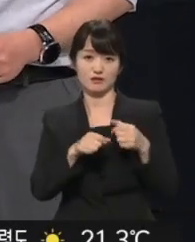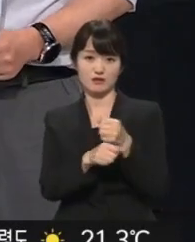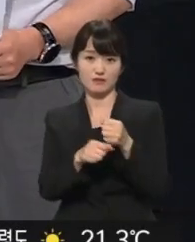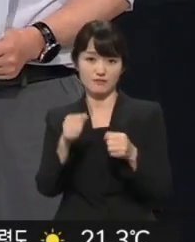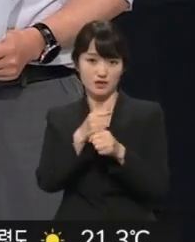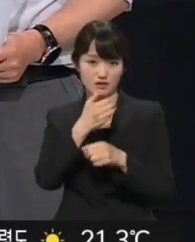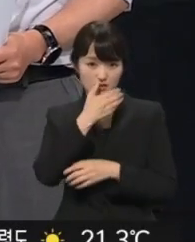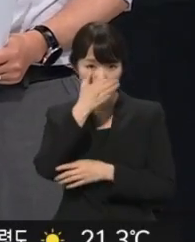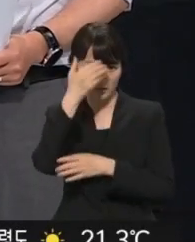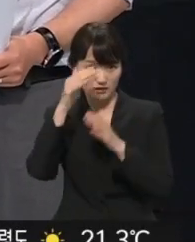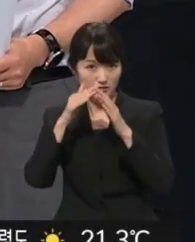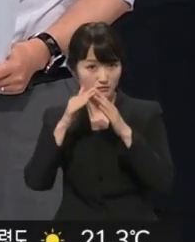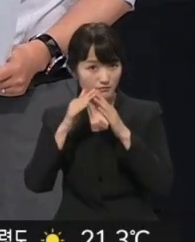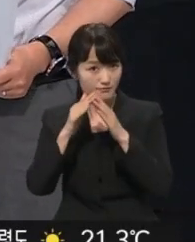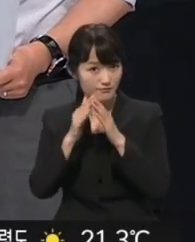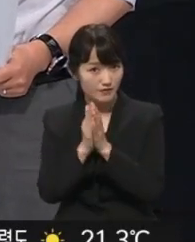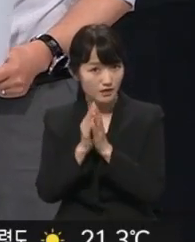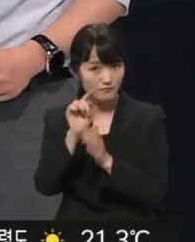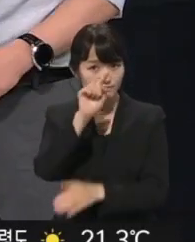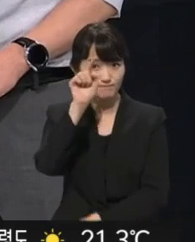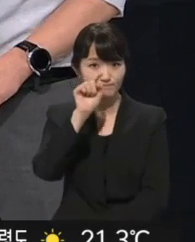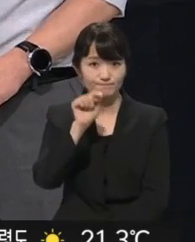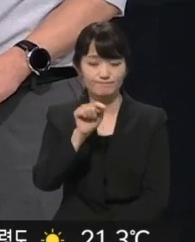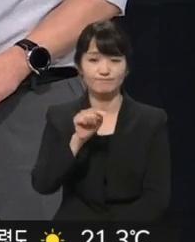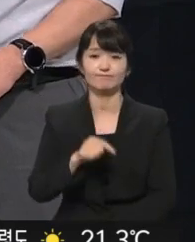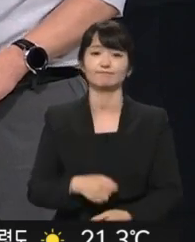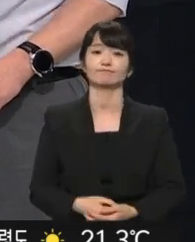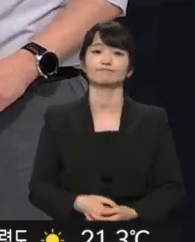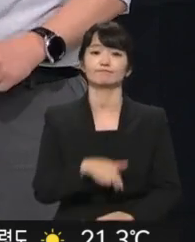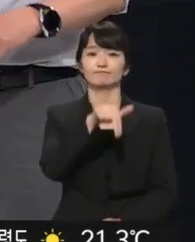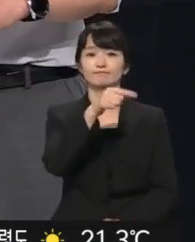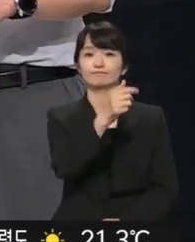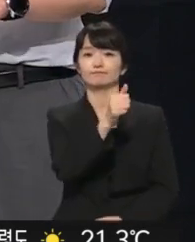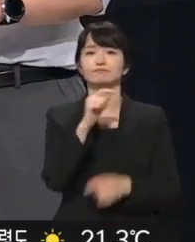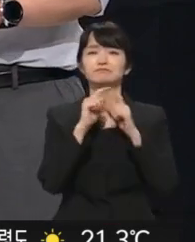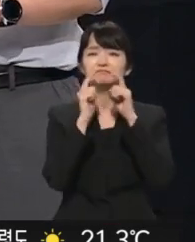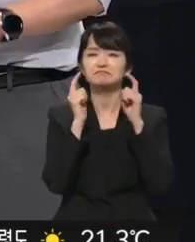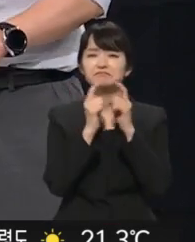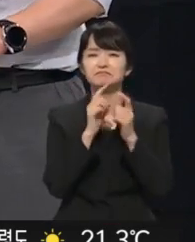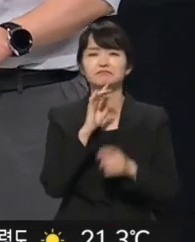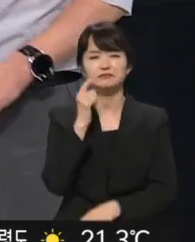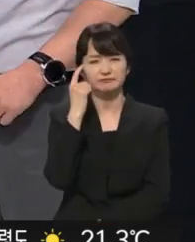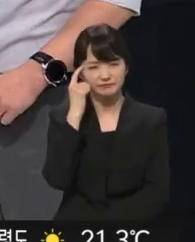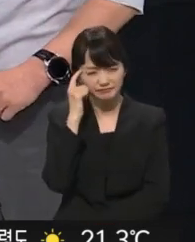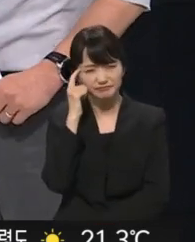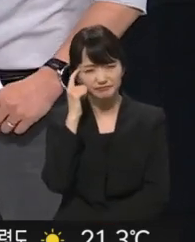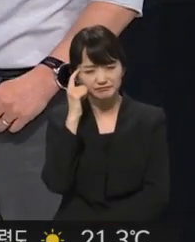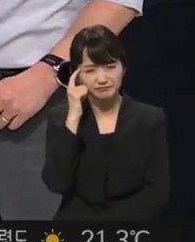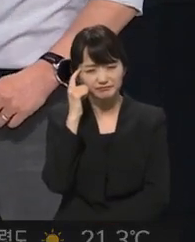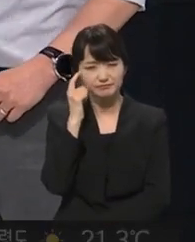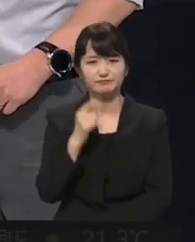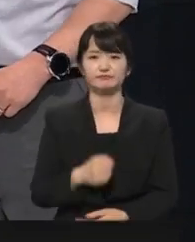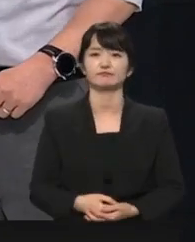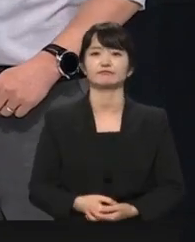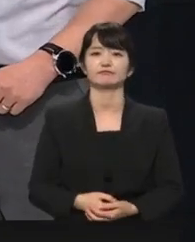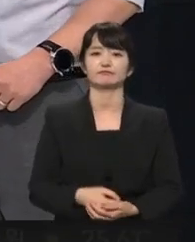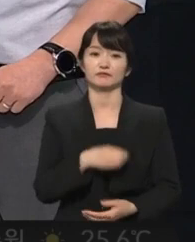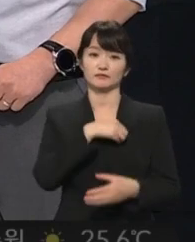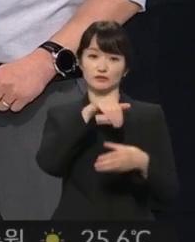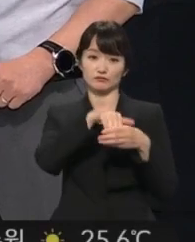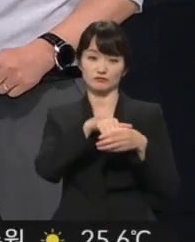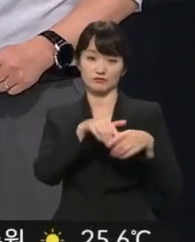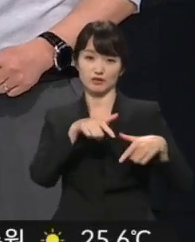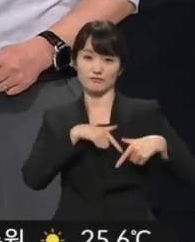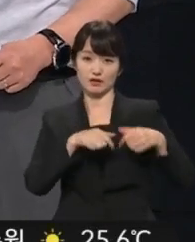꿈을 쉽게 접을 수 있을까 싶습니다. 조 전 장관 개인만을 생각한다면 말입니다. 다만